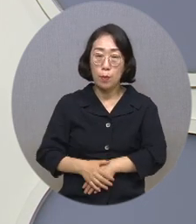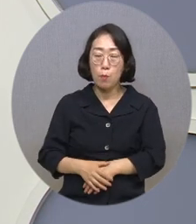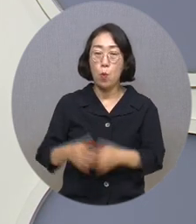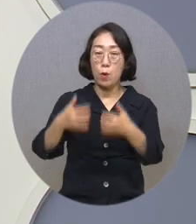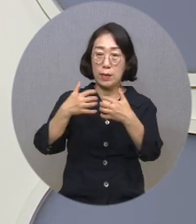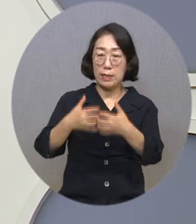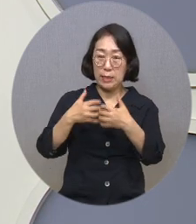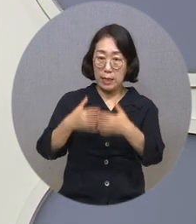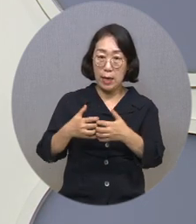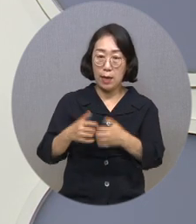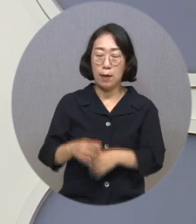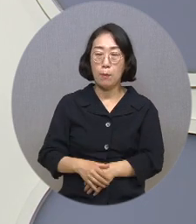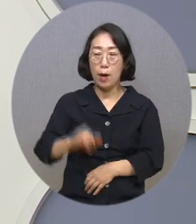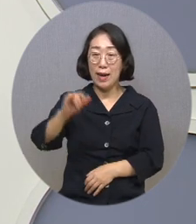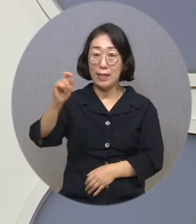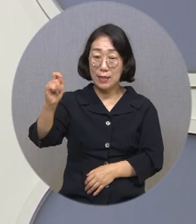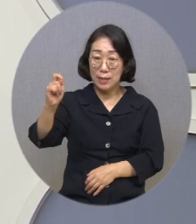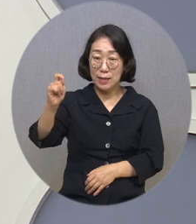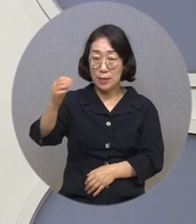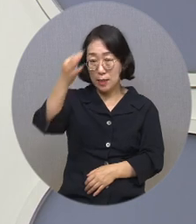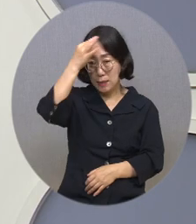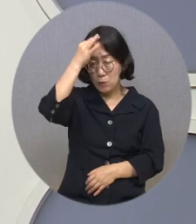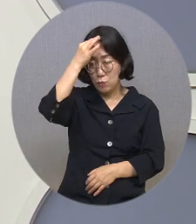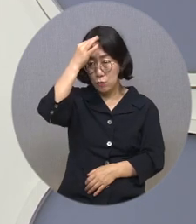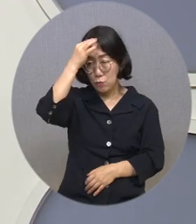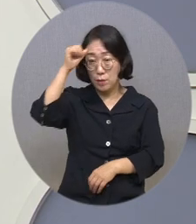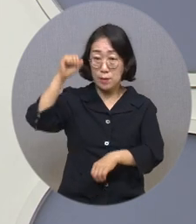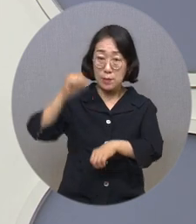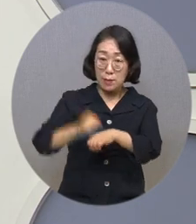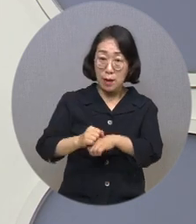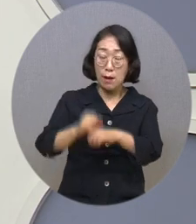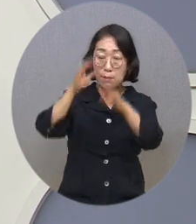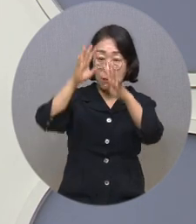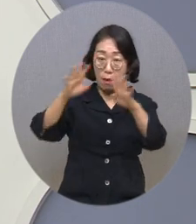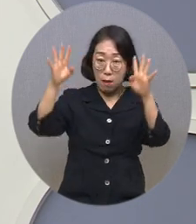기계나 전자나 IT가 발전 식으로 잘하고 있는